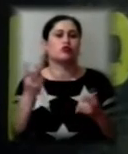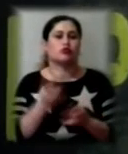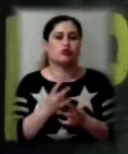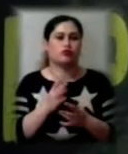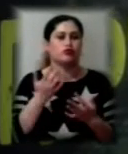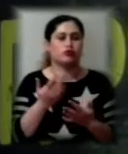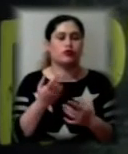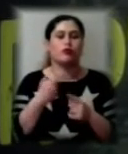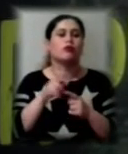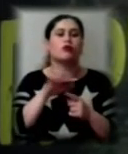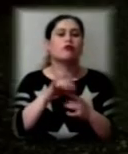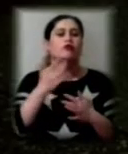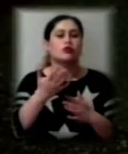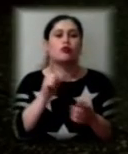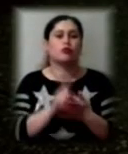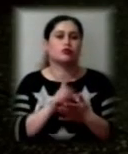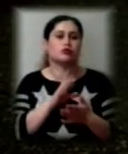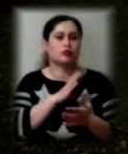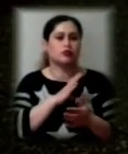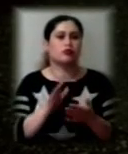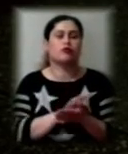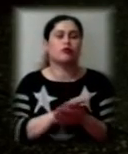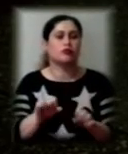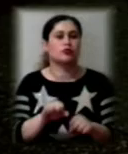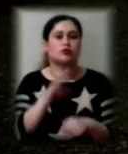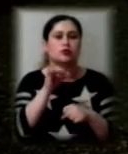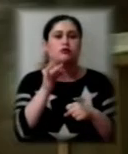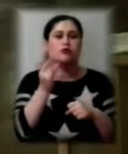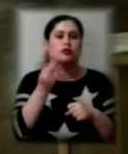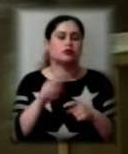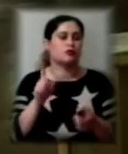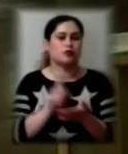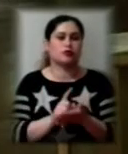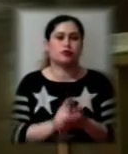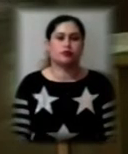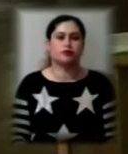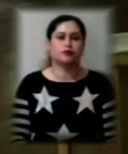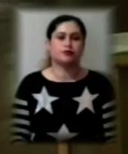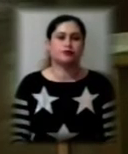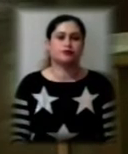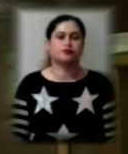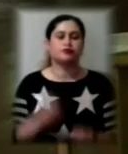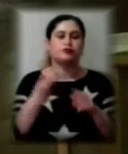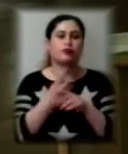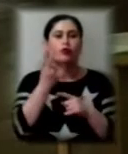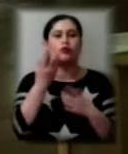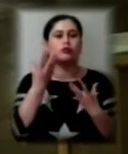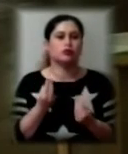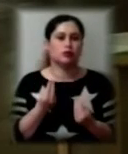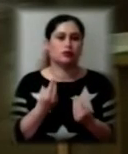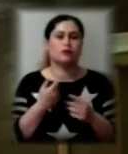у їх обов'язках вологе прибирання з дезінфікуючими засобами. Тричі на день